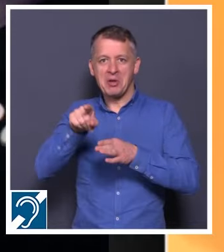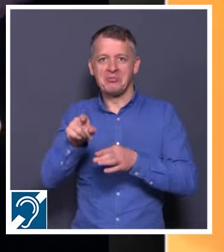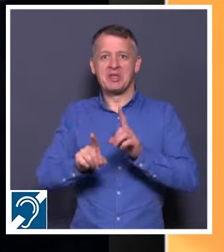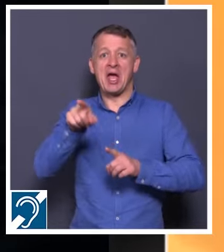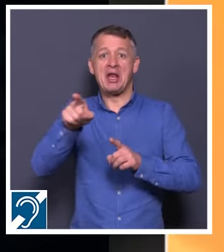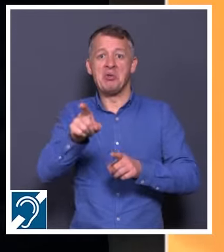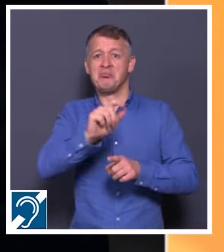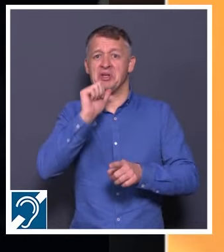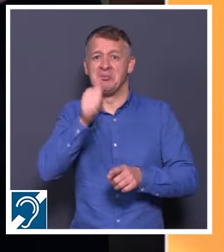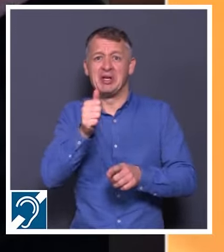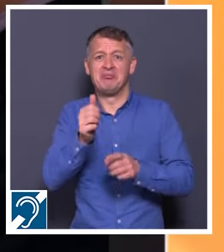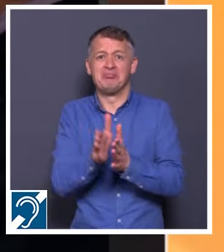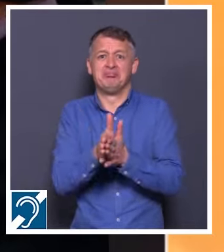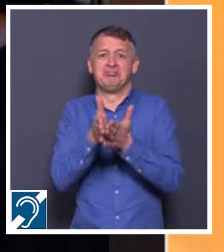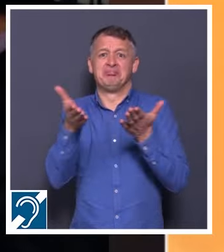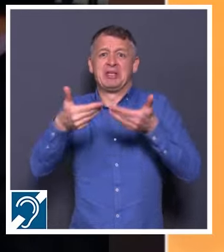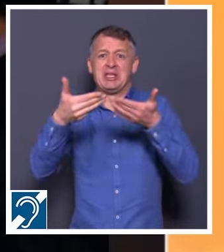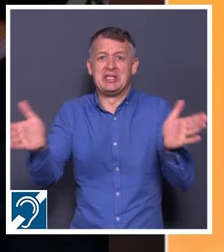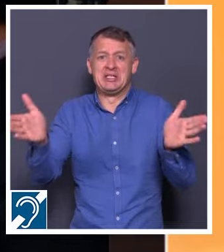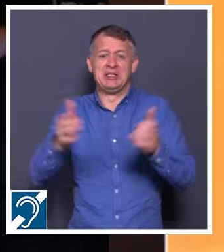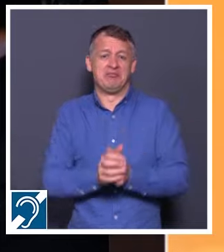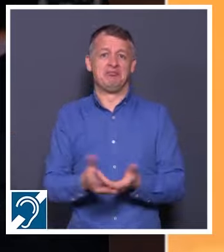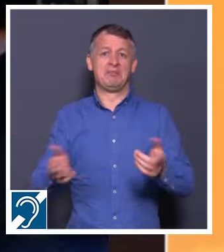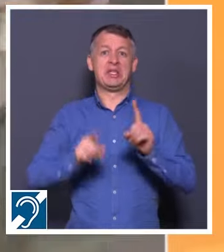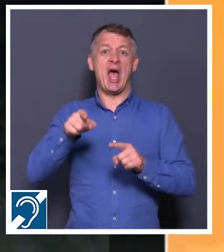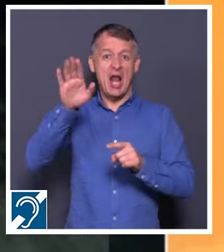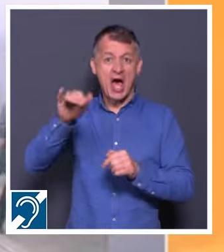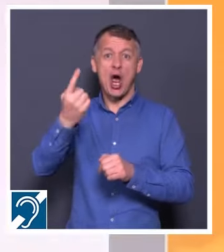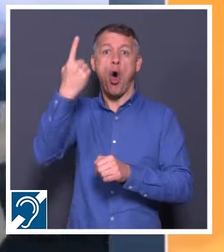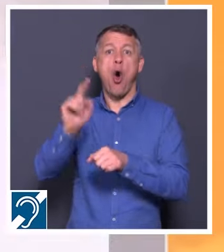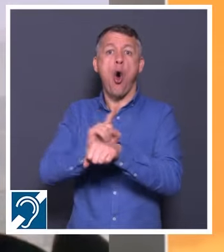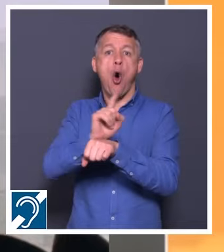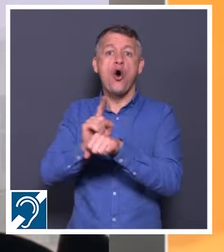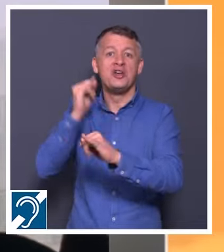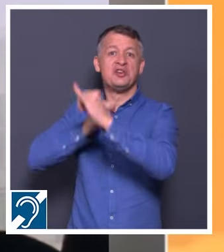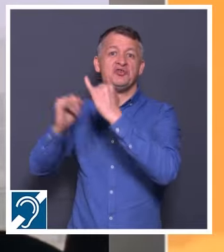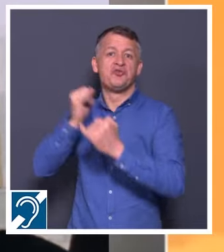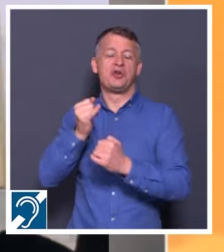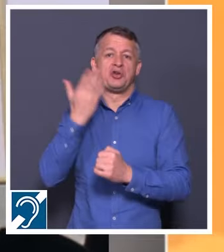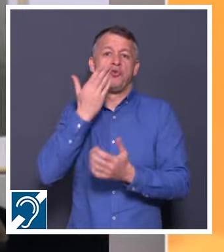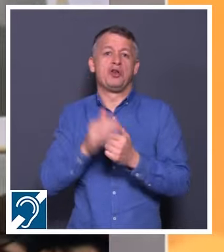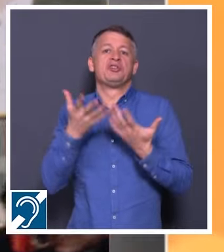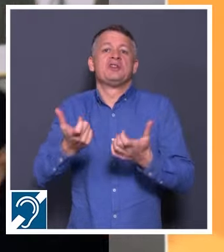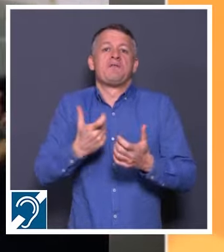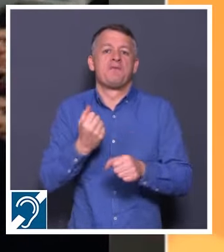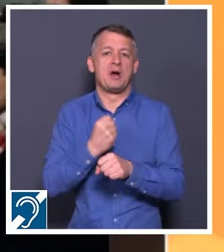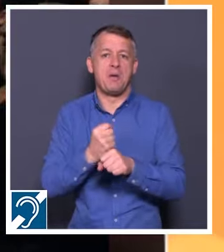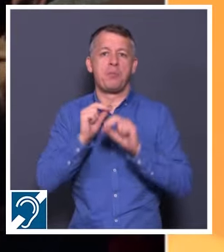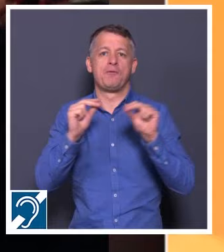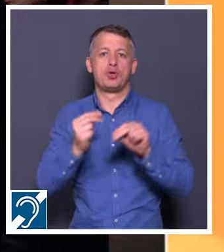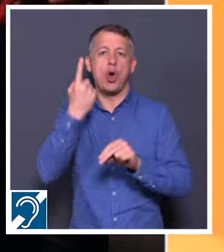carte, dacă, mă rog, au o oră de istorie la școală, ce să facă un profesor într-o oră pe săptămână, vă